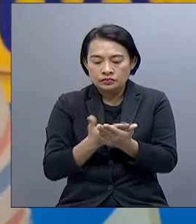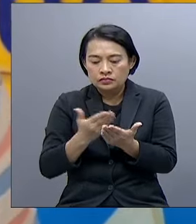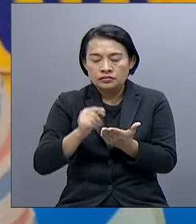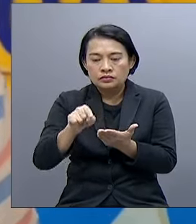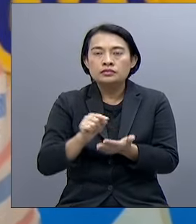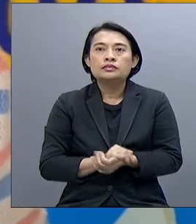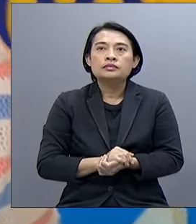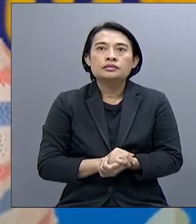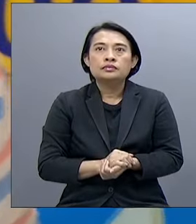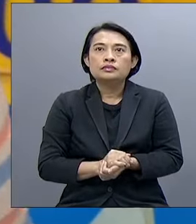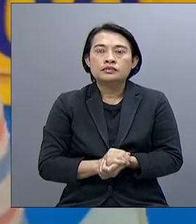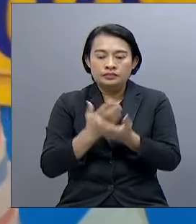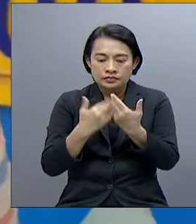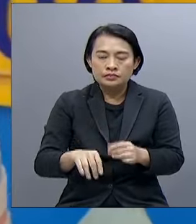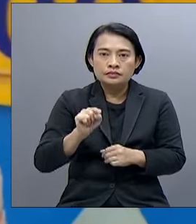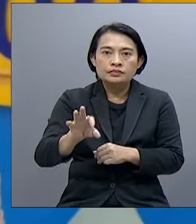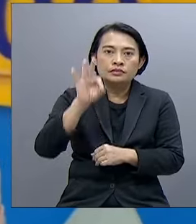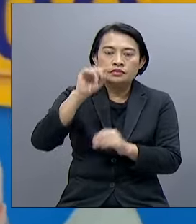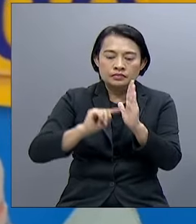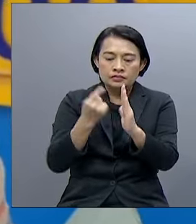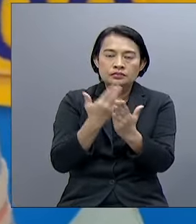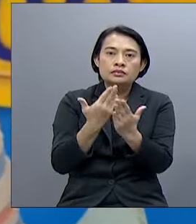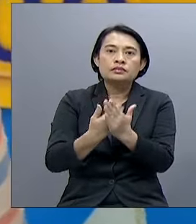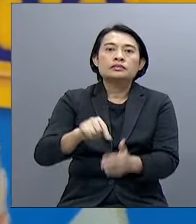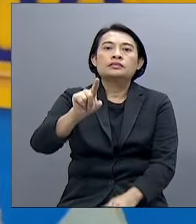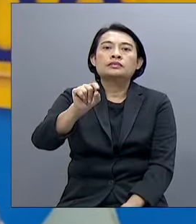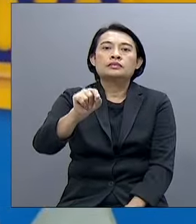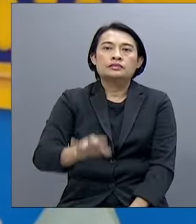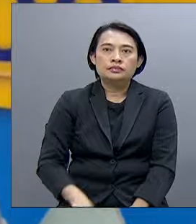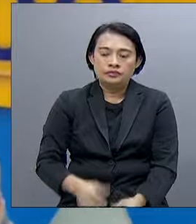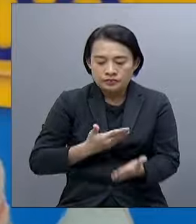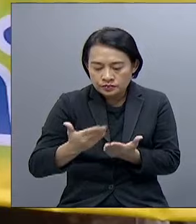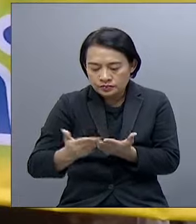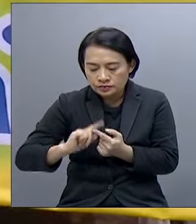แล้วก็ราคาเริ่มต้น20บาทซื้อได้ไม่อั้นเลยค่ะ